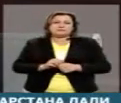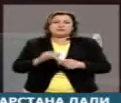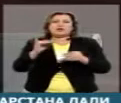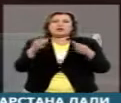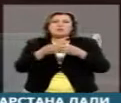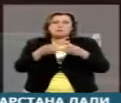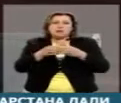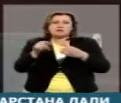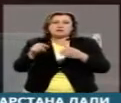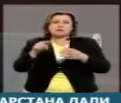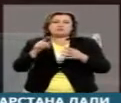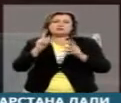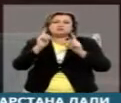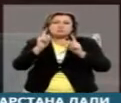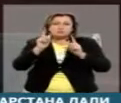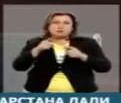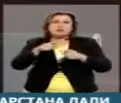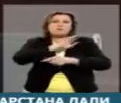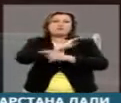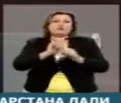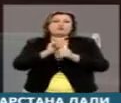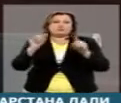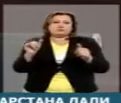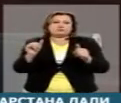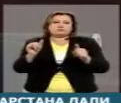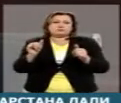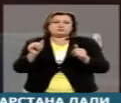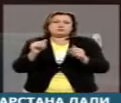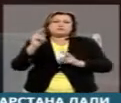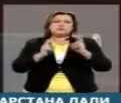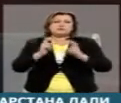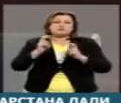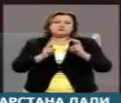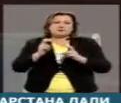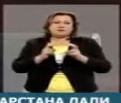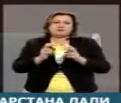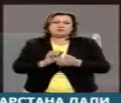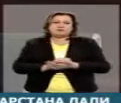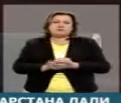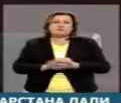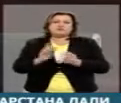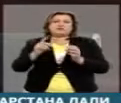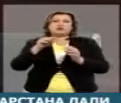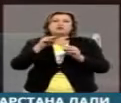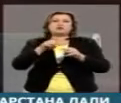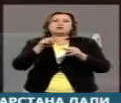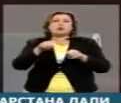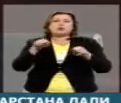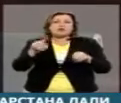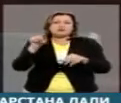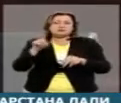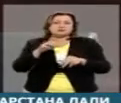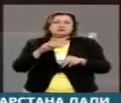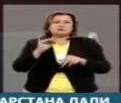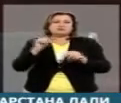компания Татнефть пошла на то, что даже она купила завод по производству каучука, Тольятти каучук.